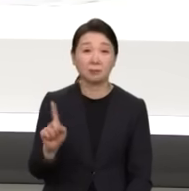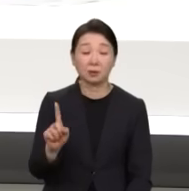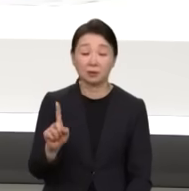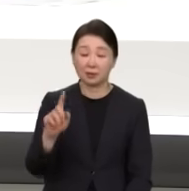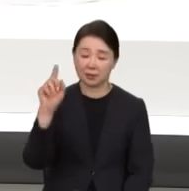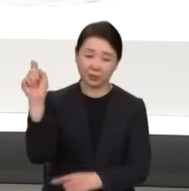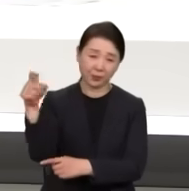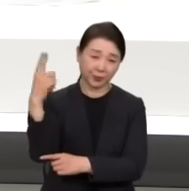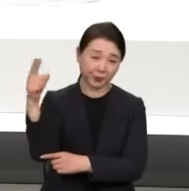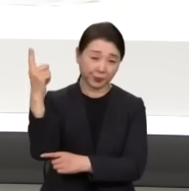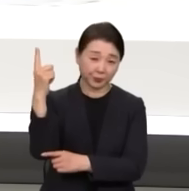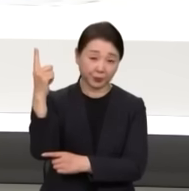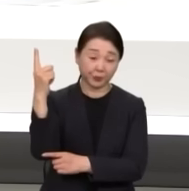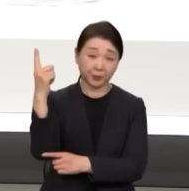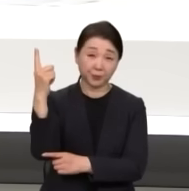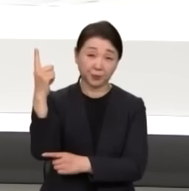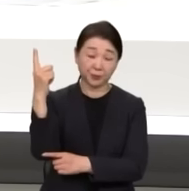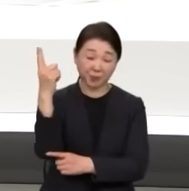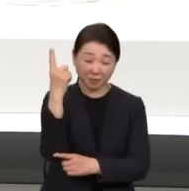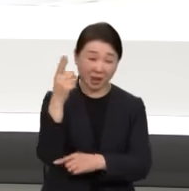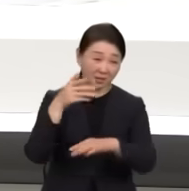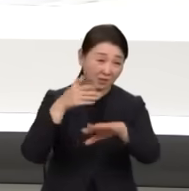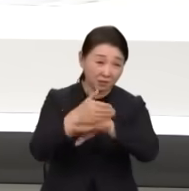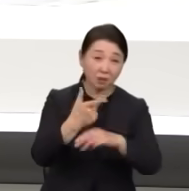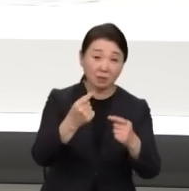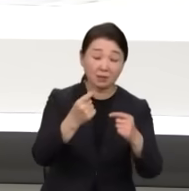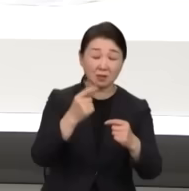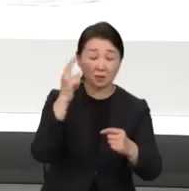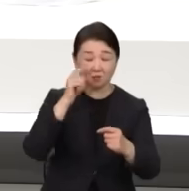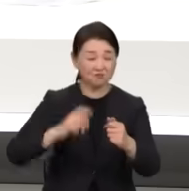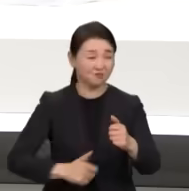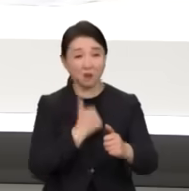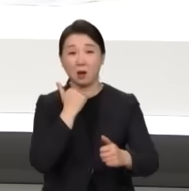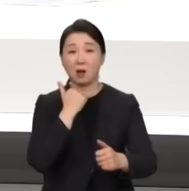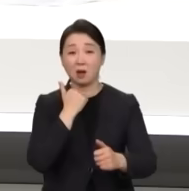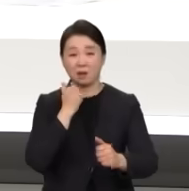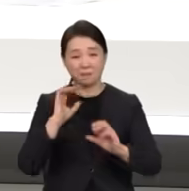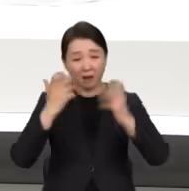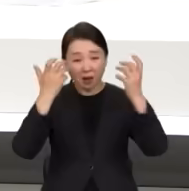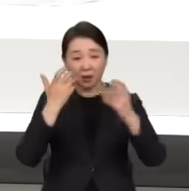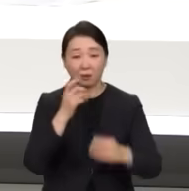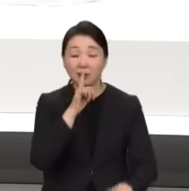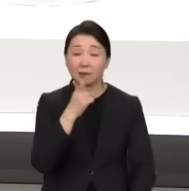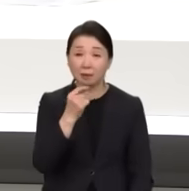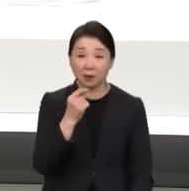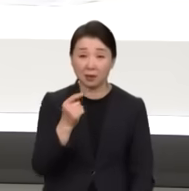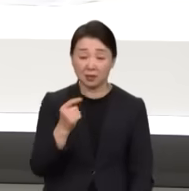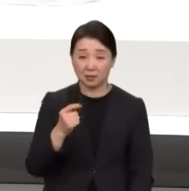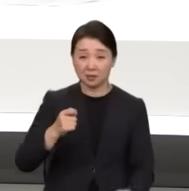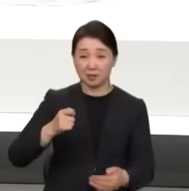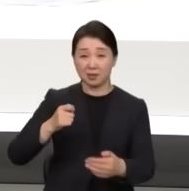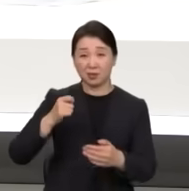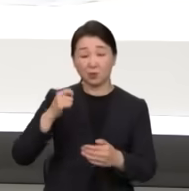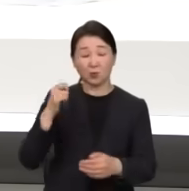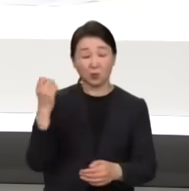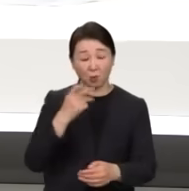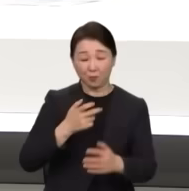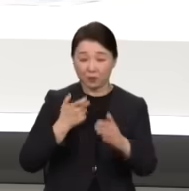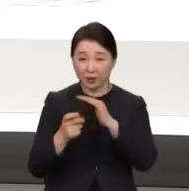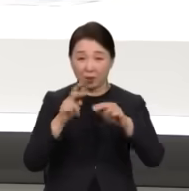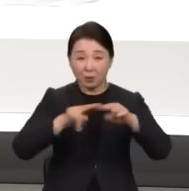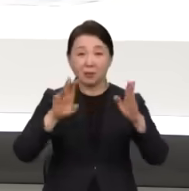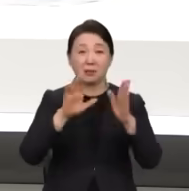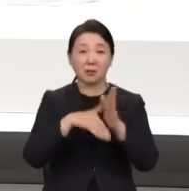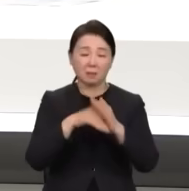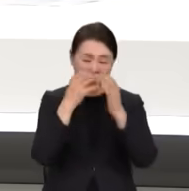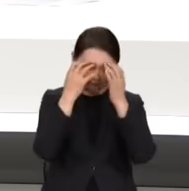헬기 늦어진다는 얘기를 듣고 불같이 화를 냈다. 그리고 계엄 해제 순간에는 머리를 싸매고